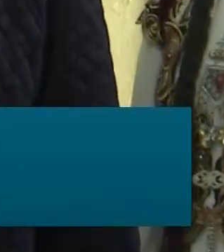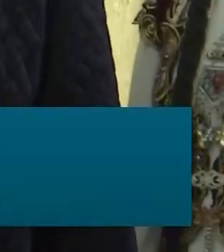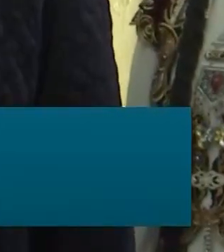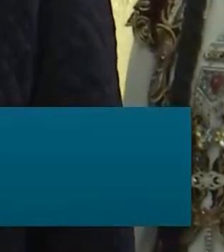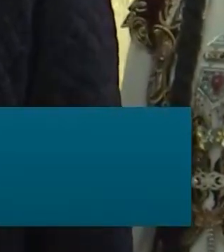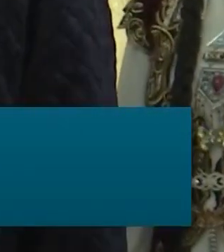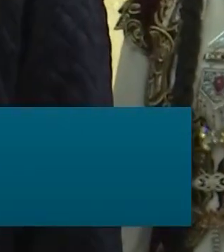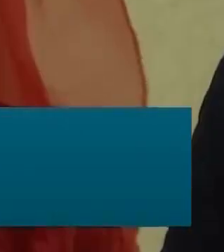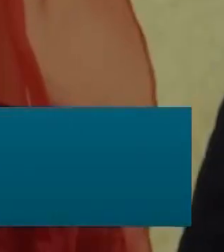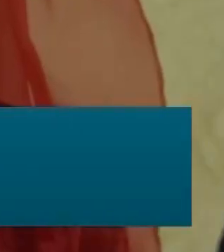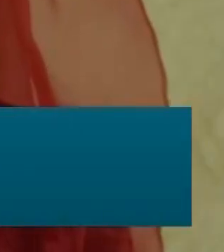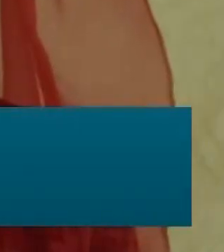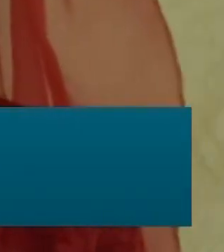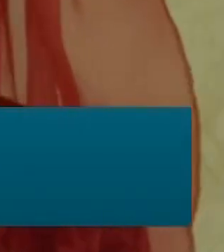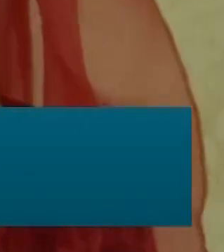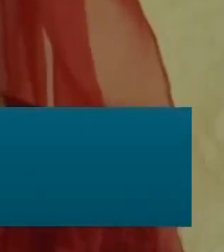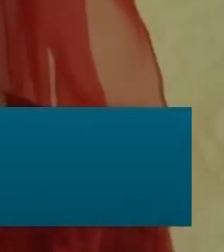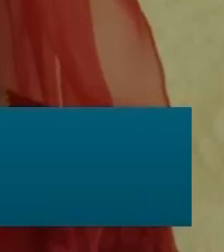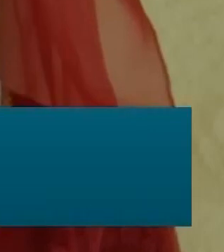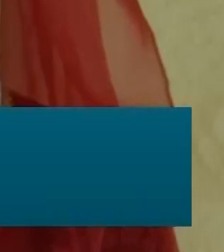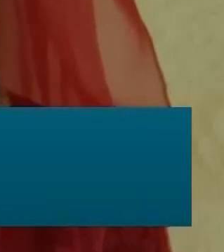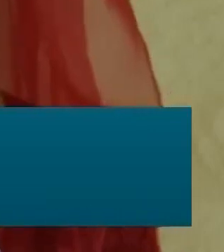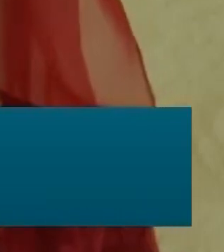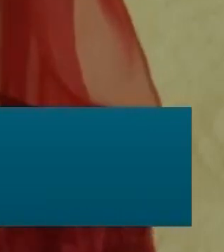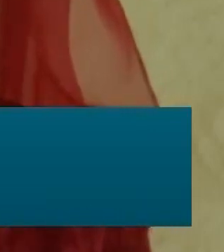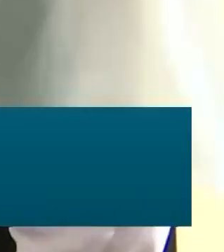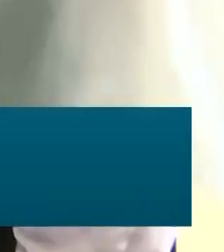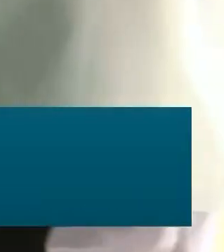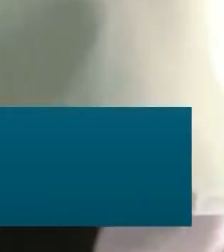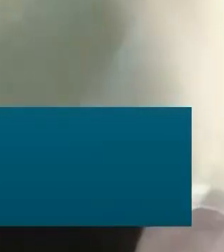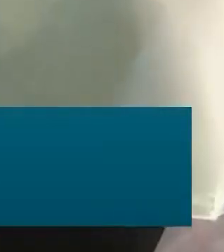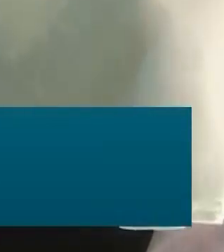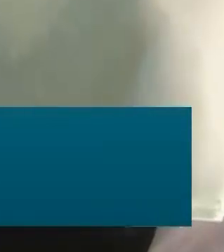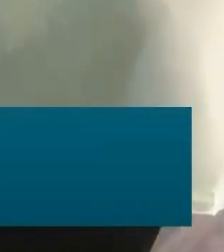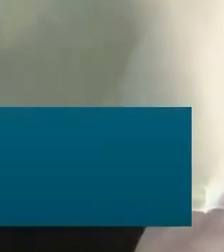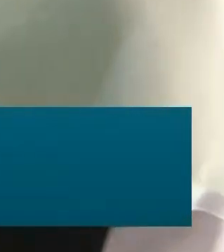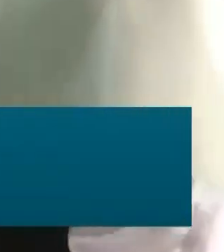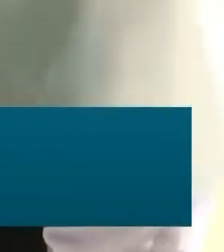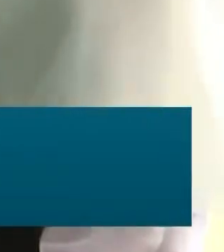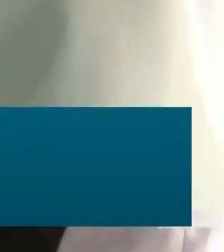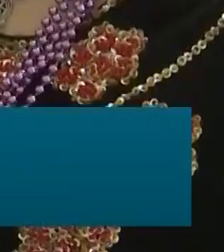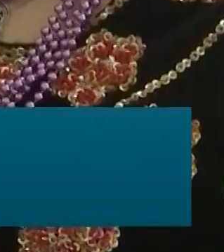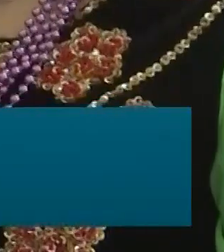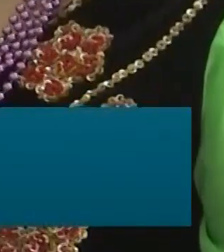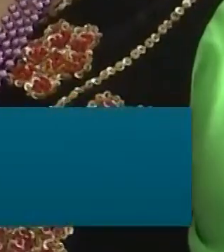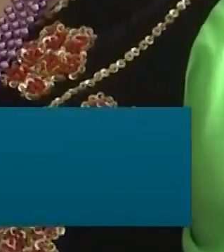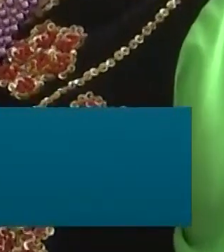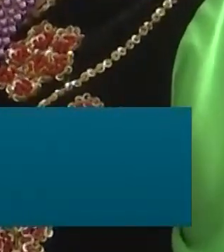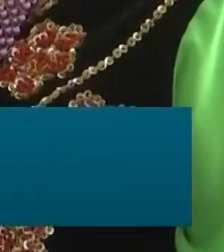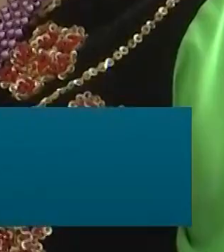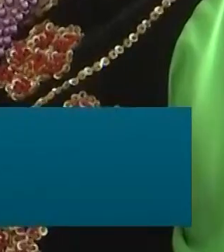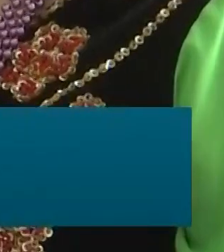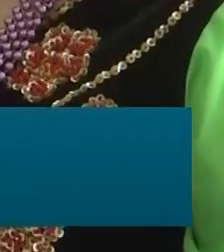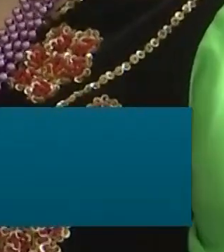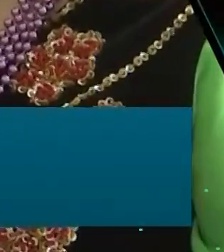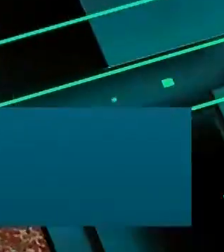Возраст творчеству не помеха. Песни, танцы, изучение иностранного языка. Этим заполнен досуг талдыкурганских пенсионеров в центре